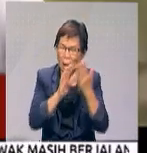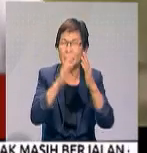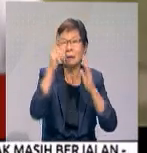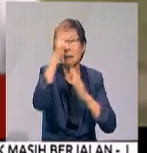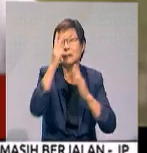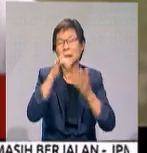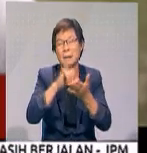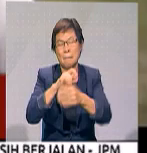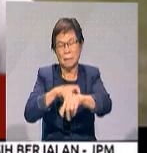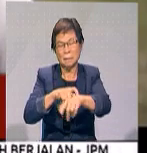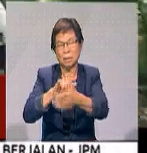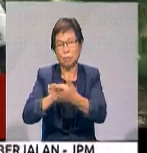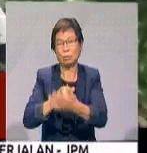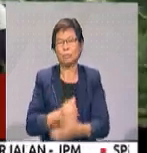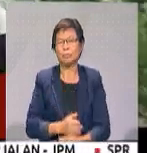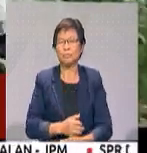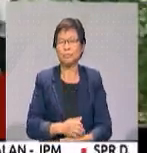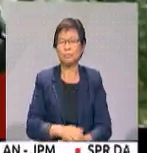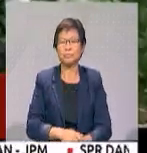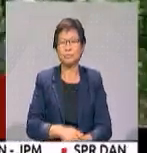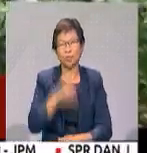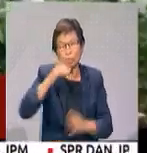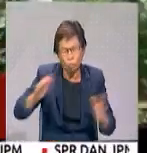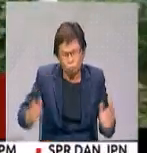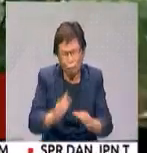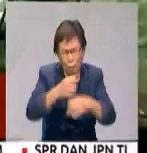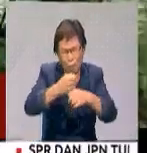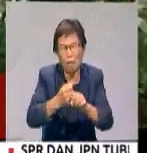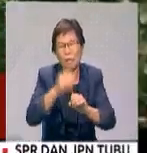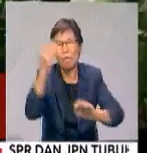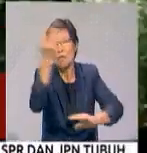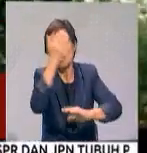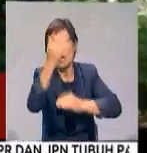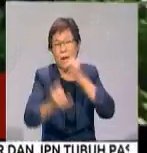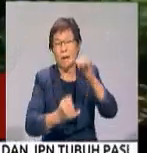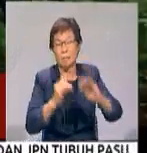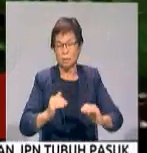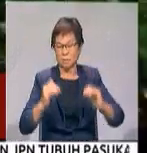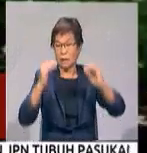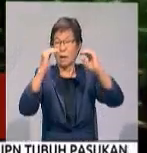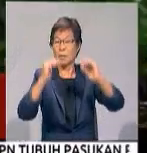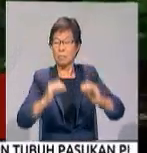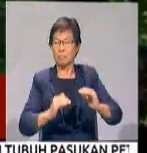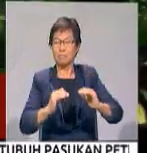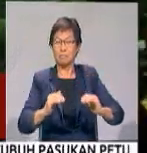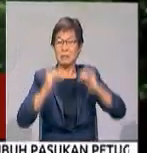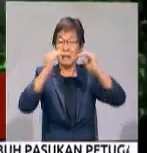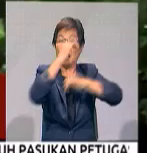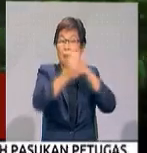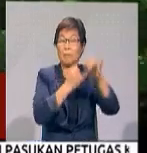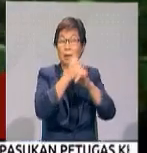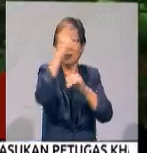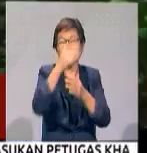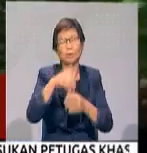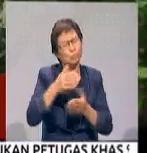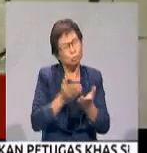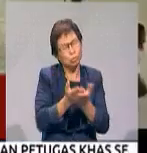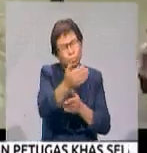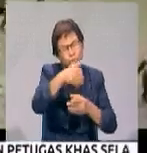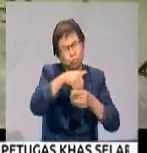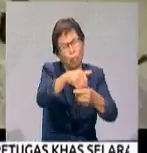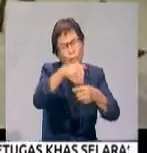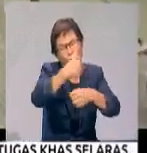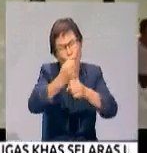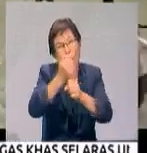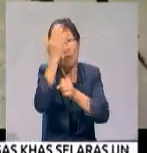itu. Bagi menggalakkan penghasilan filem bertaraf antarabangsa, kerajaan meneruskan insentif penerbitan